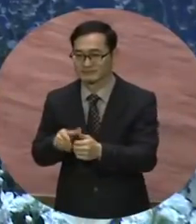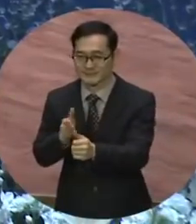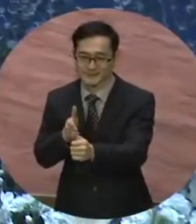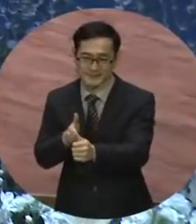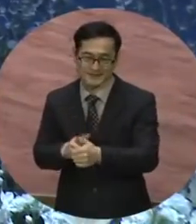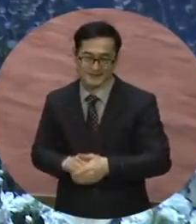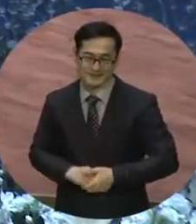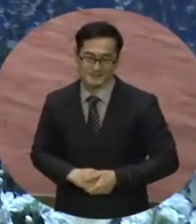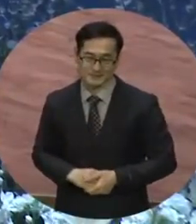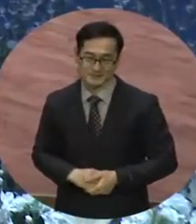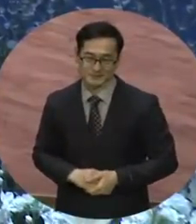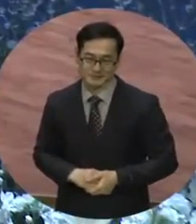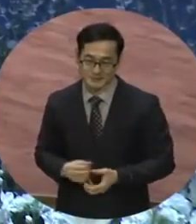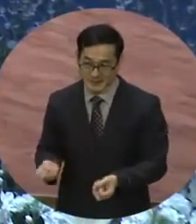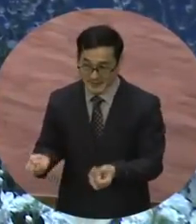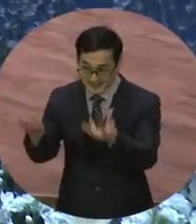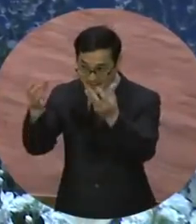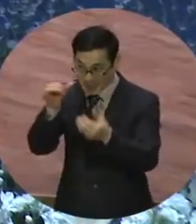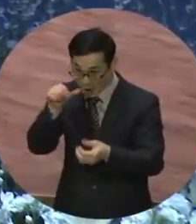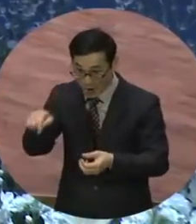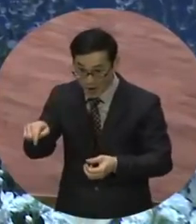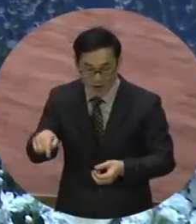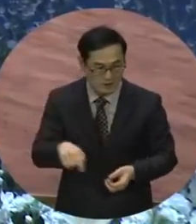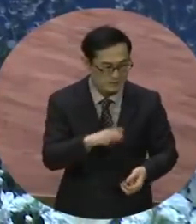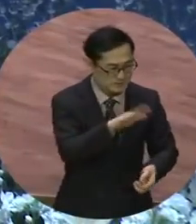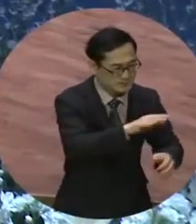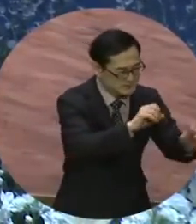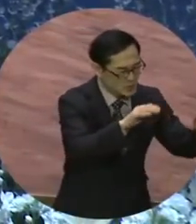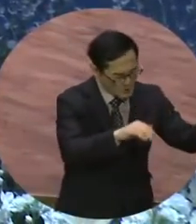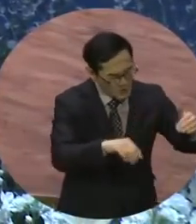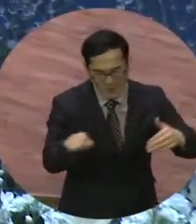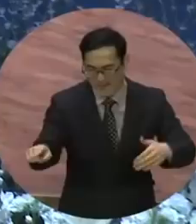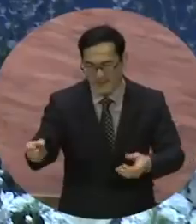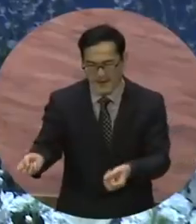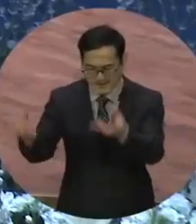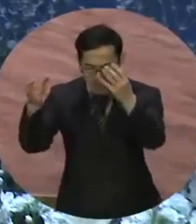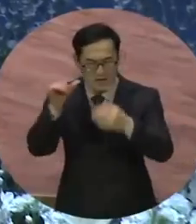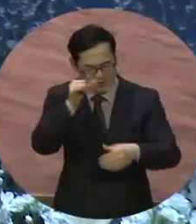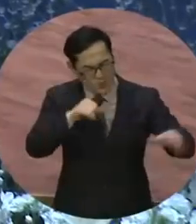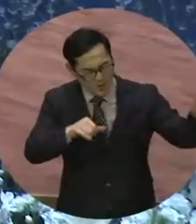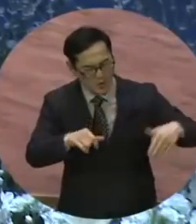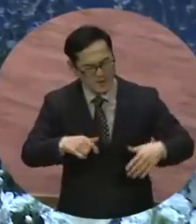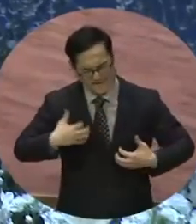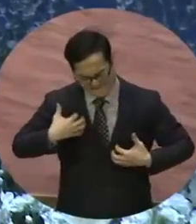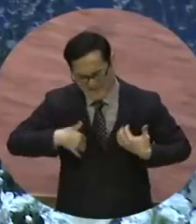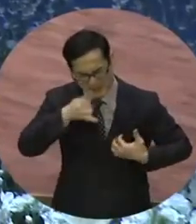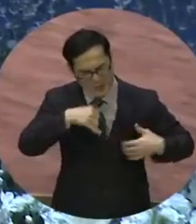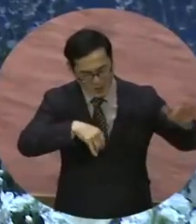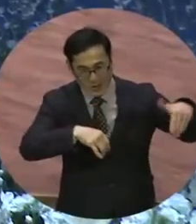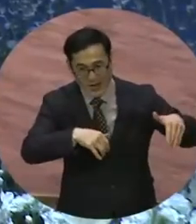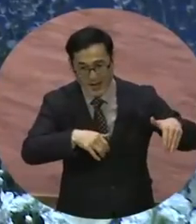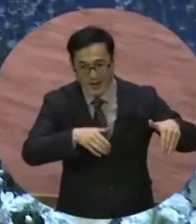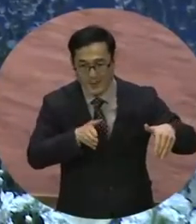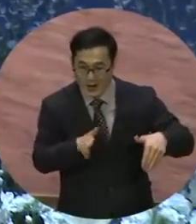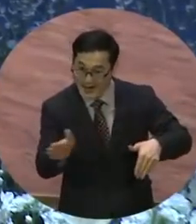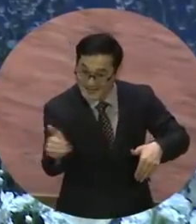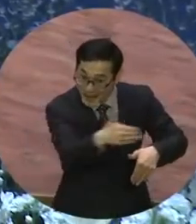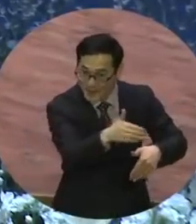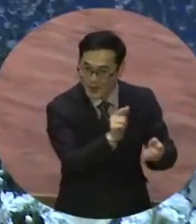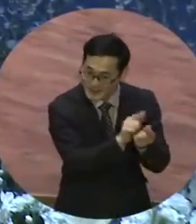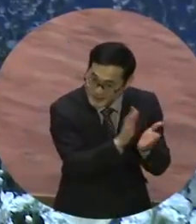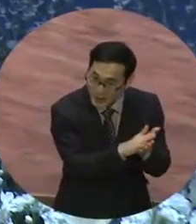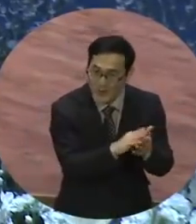확실하니까 서서 저 불신자들이 이 교회당에 들어와서 어떻게 하든 직접 간접적으로